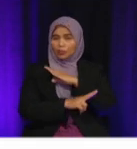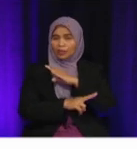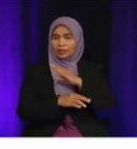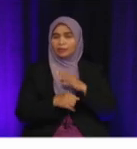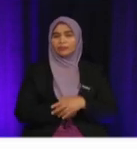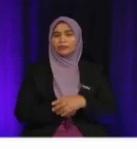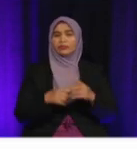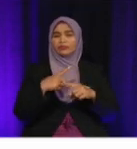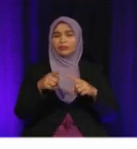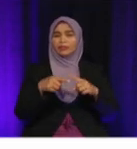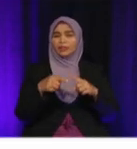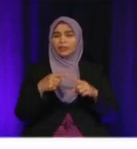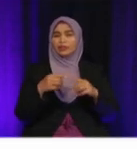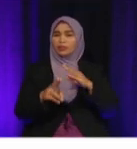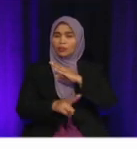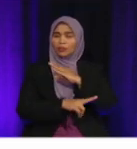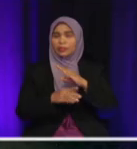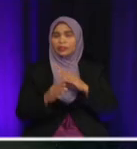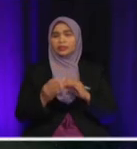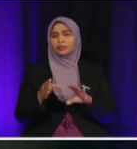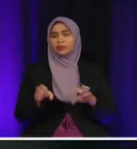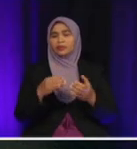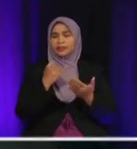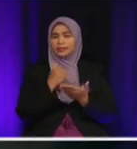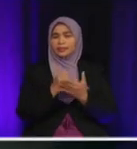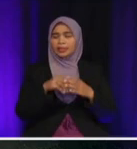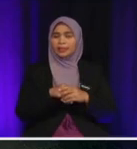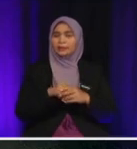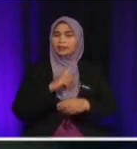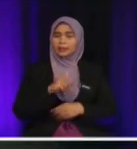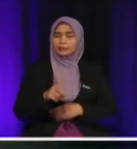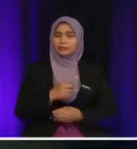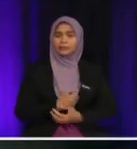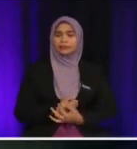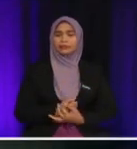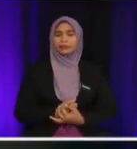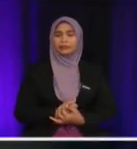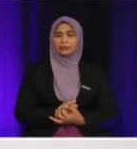rasa tentang hukuman jenayah dalam Islam ini? Okey, kita mulakan. Mungkin Fitri dulu mula.